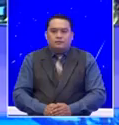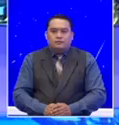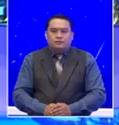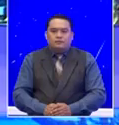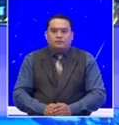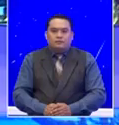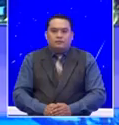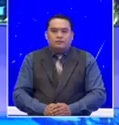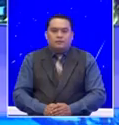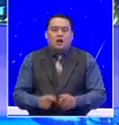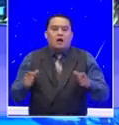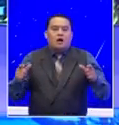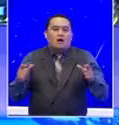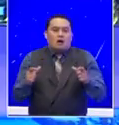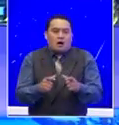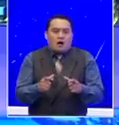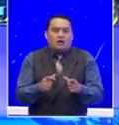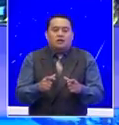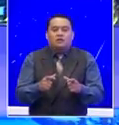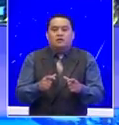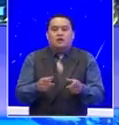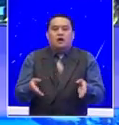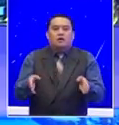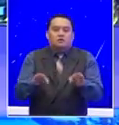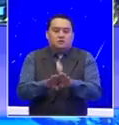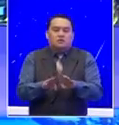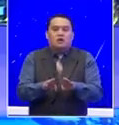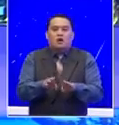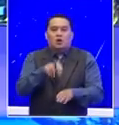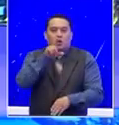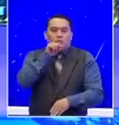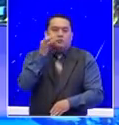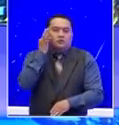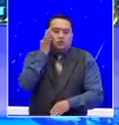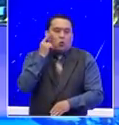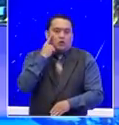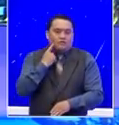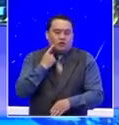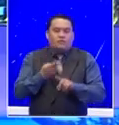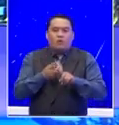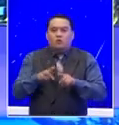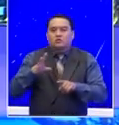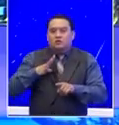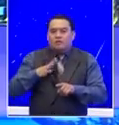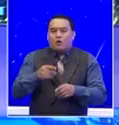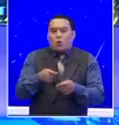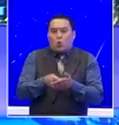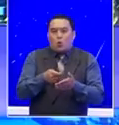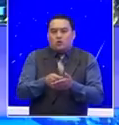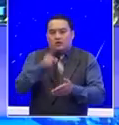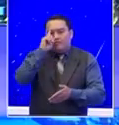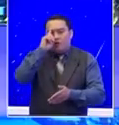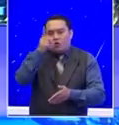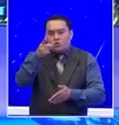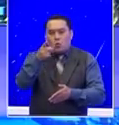На карантине сидят не только люди, но и пчелы. Пасечники страны бьют тревогу. Всего два весенних месяца, которые кормят их целый год,